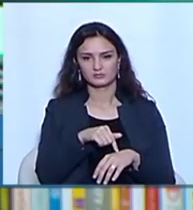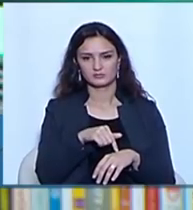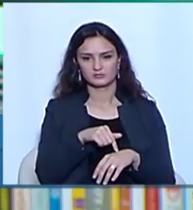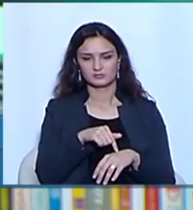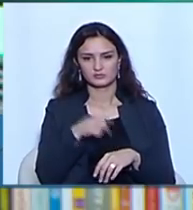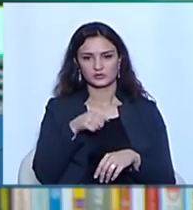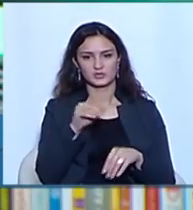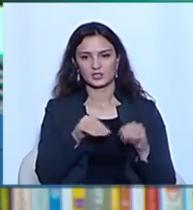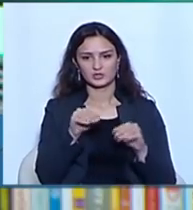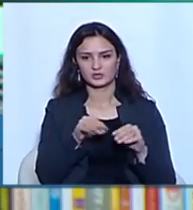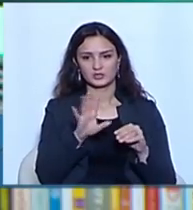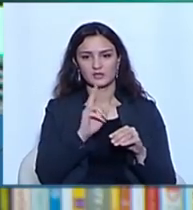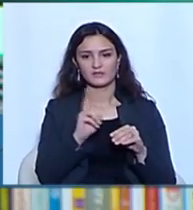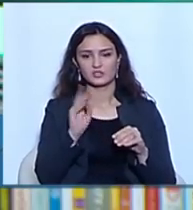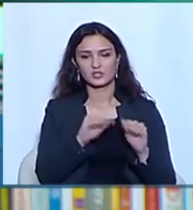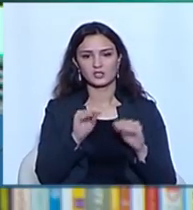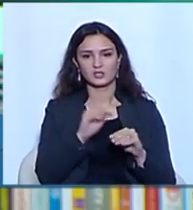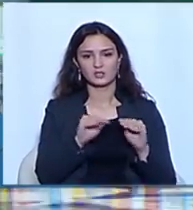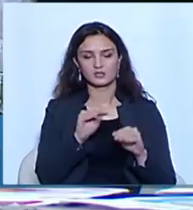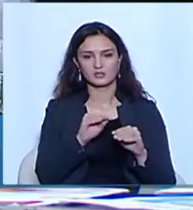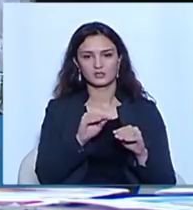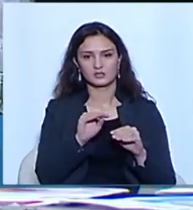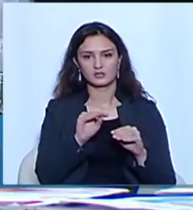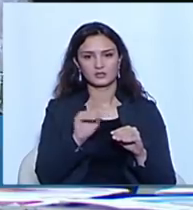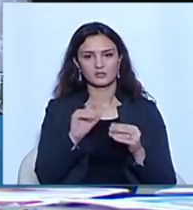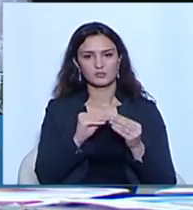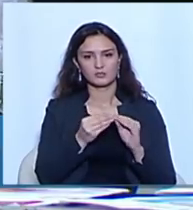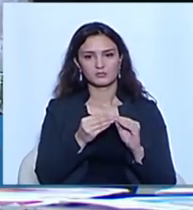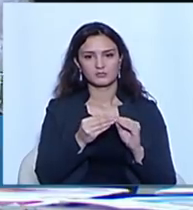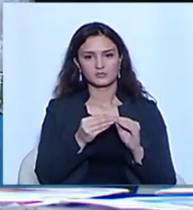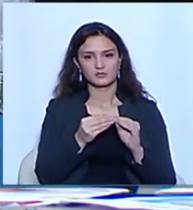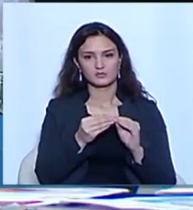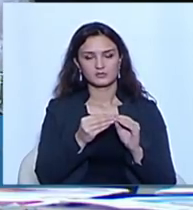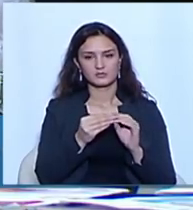არ ჩაალაგა, ნუ ჩაალაგა. რა პრობლემაა?